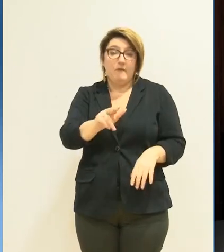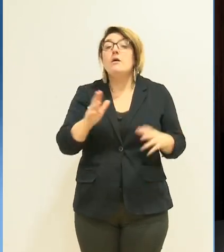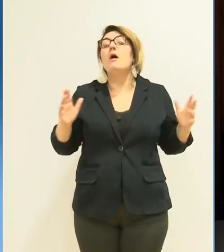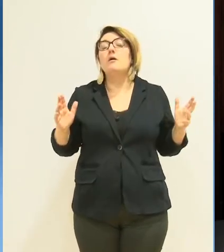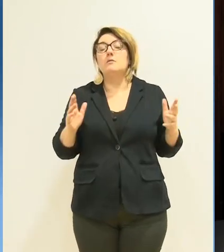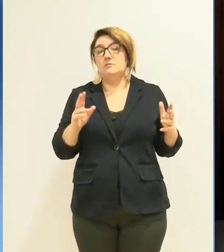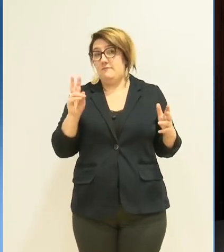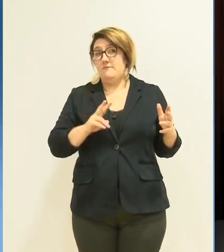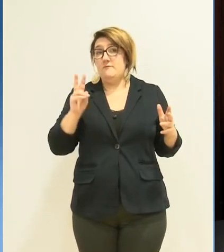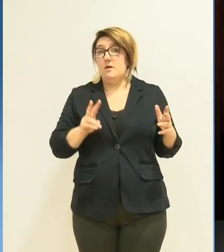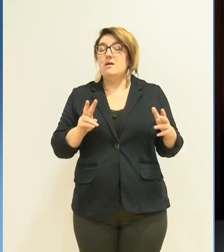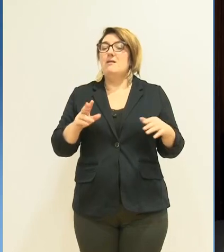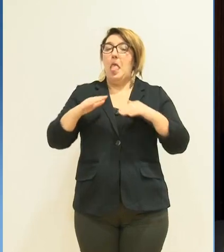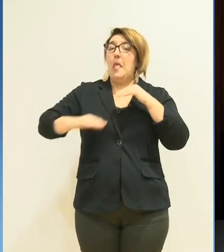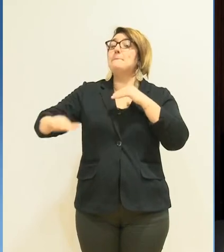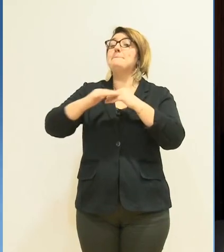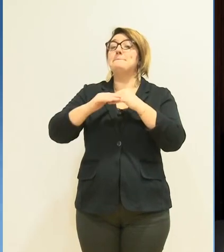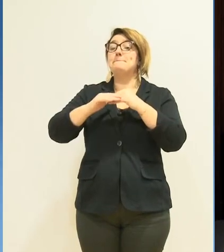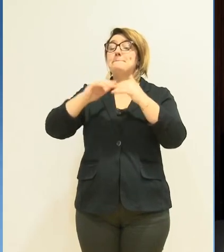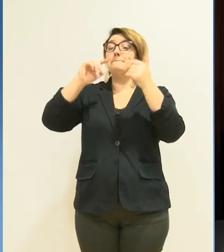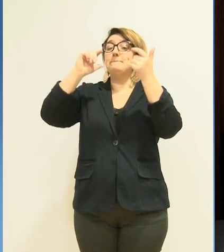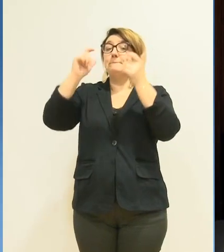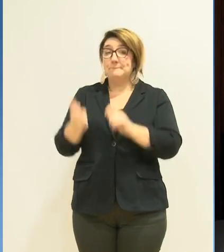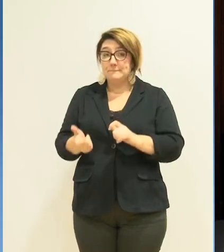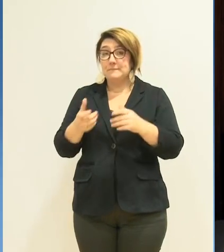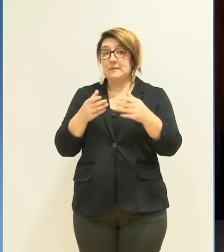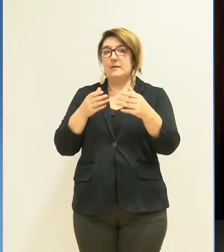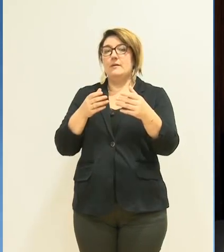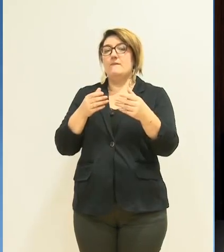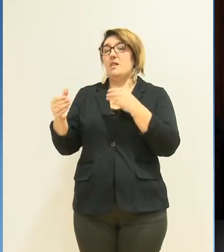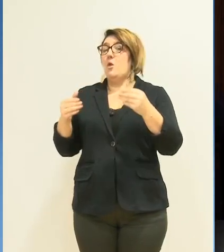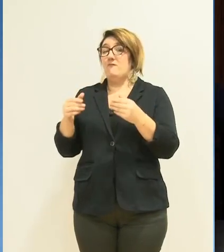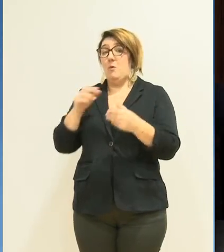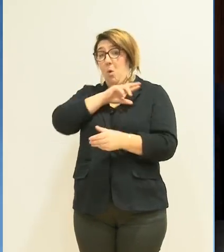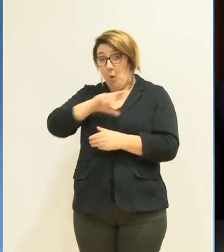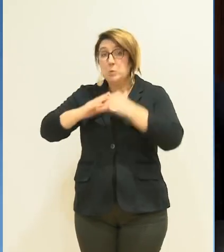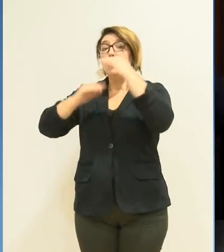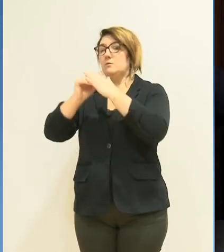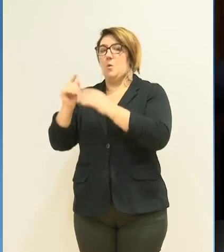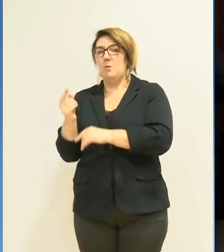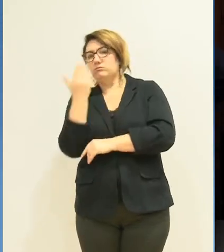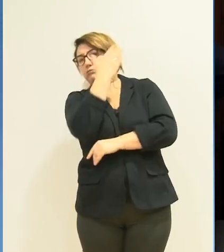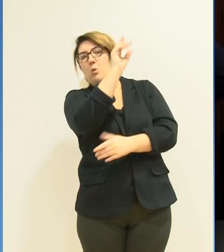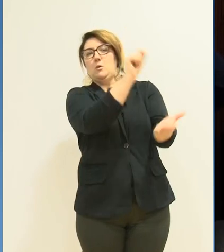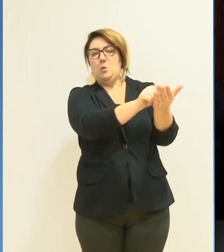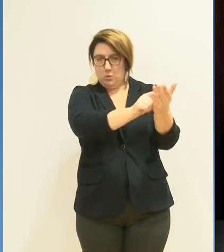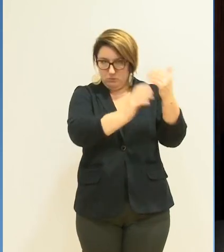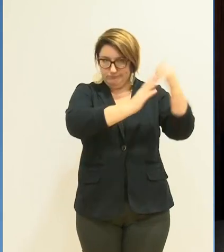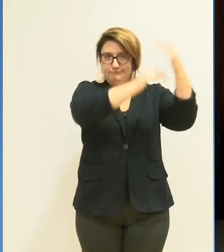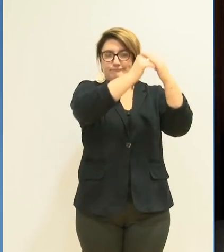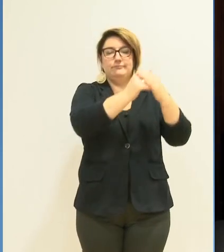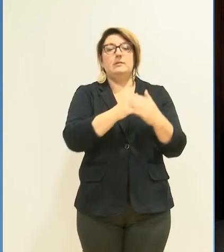effectivement pas reconstruit de fait sur la villeneuve ce sera reconstruit ailleurs et il y avait la volonté